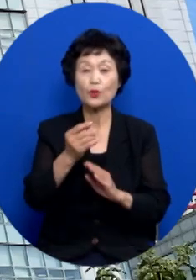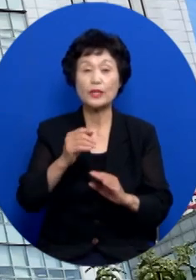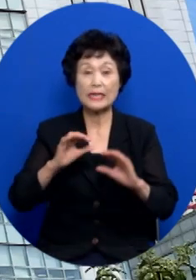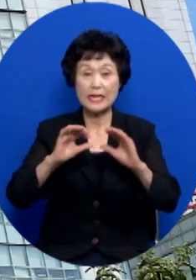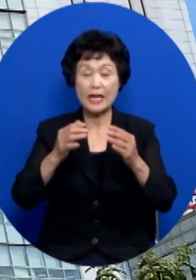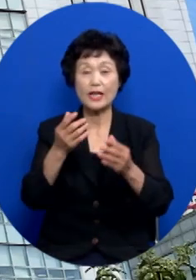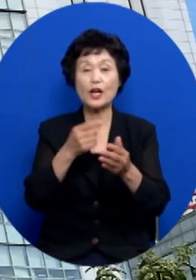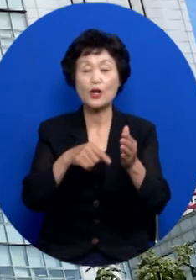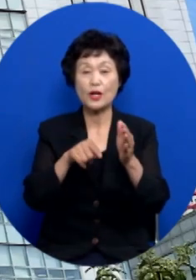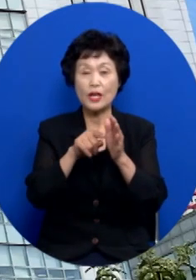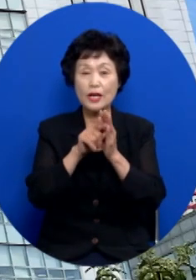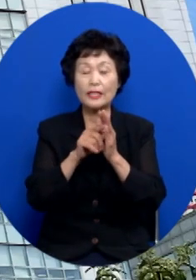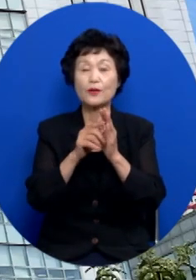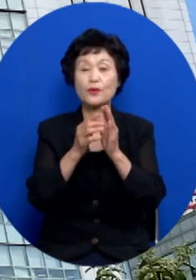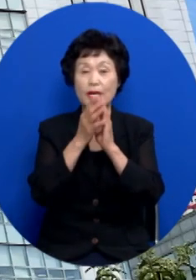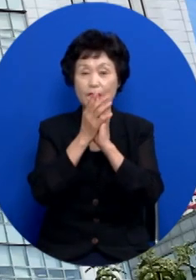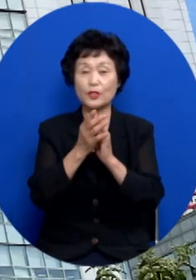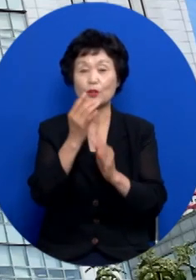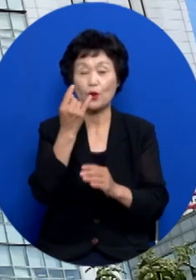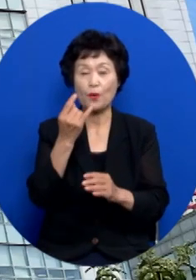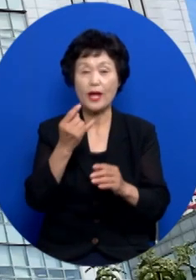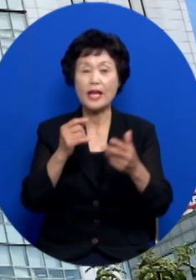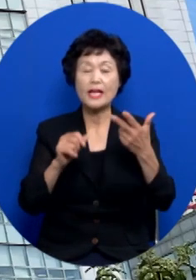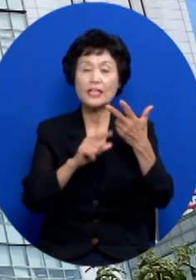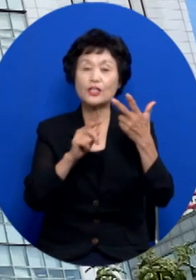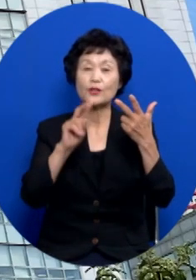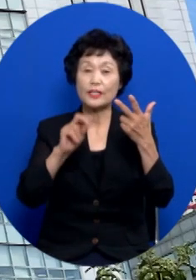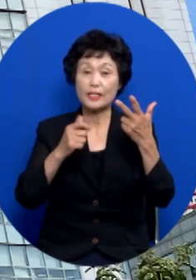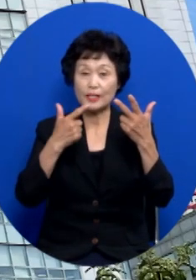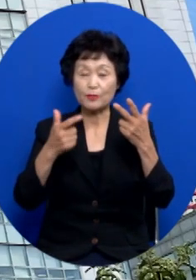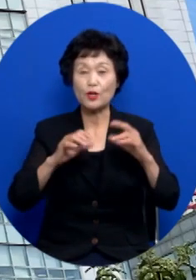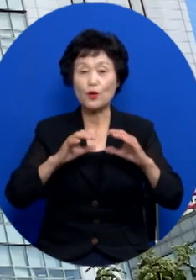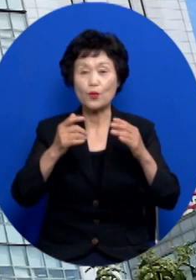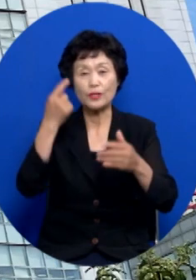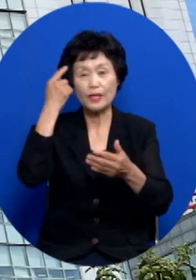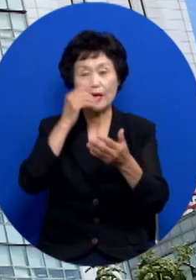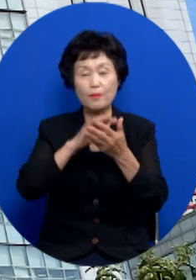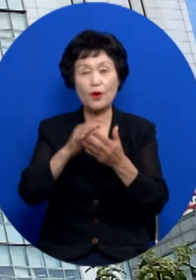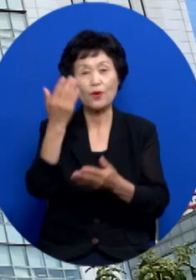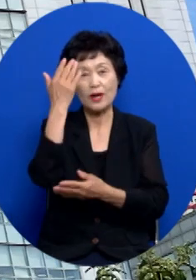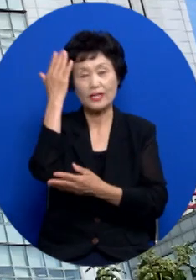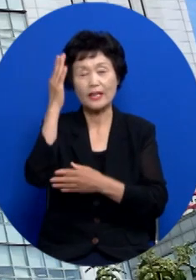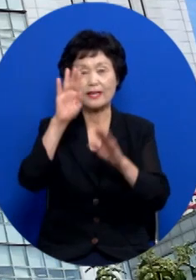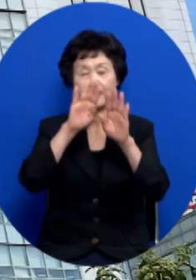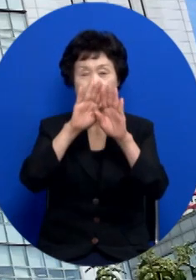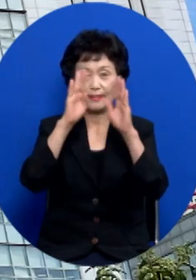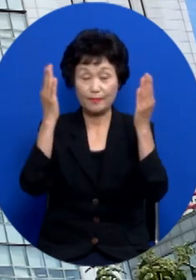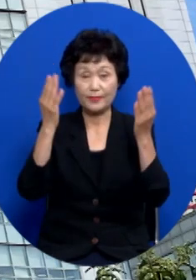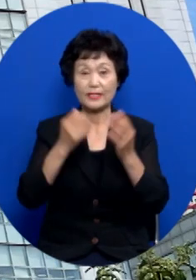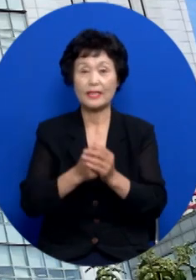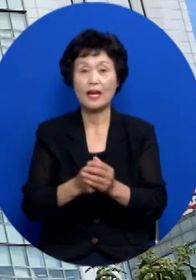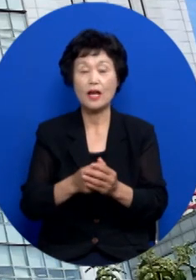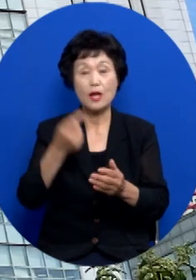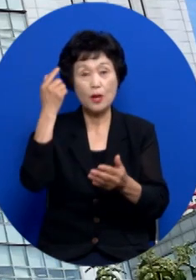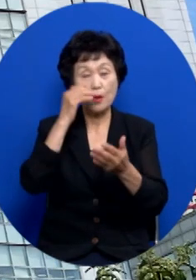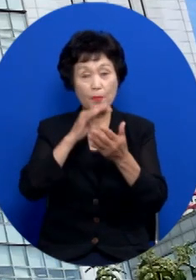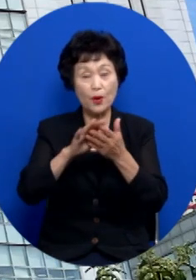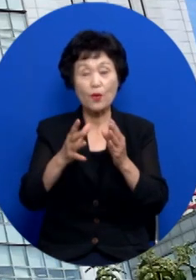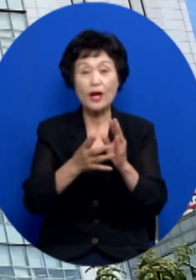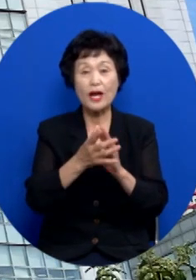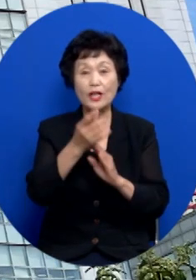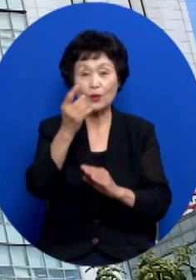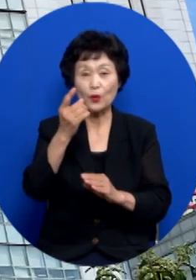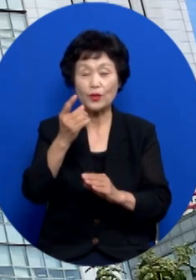주요 통일 선교협의체가 오는 26일 국제평화 콘퍼런스를 개최합니다. 콘퍼런스에서는 평화통일연대